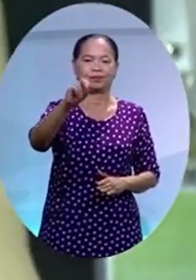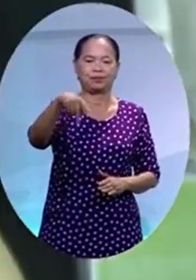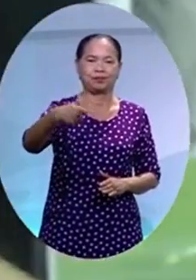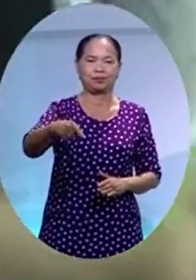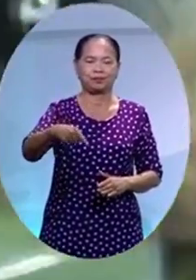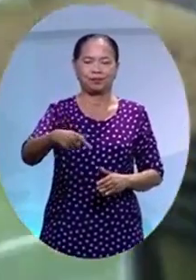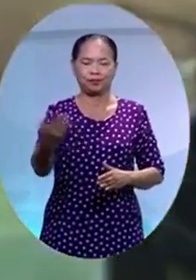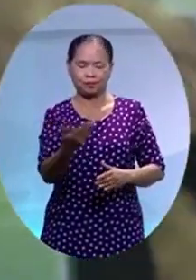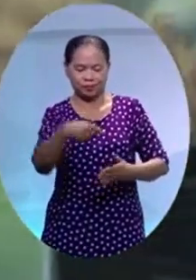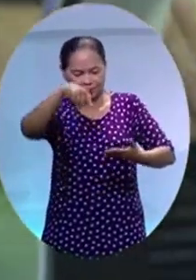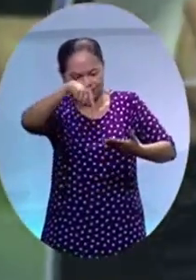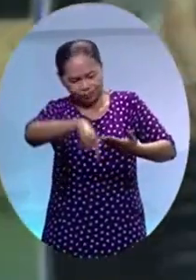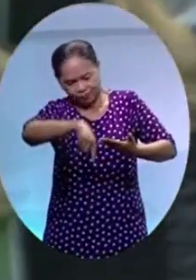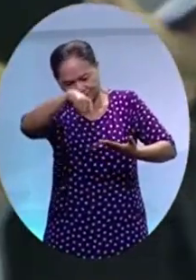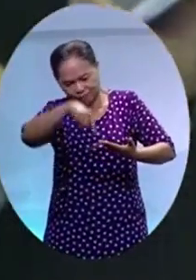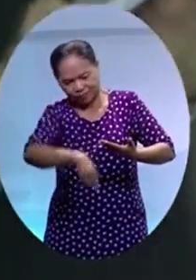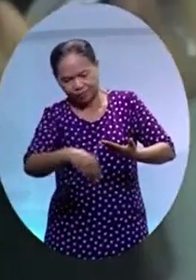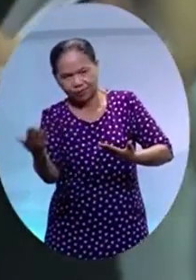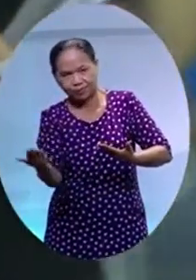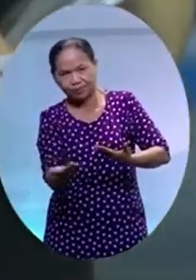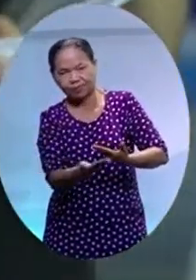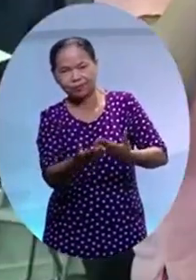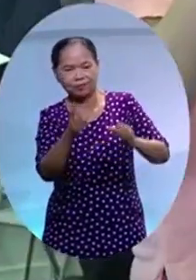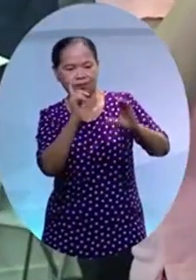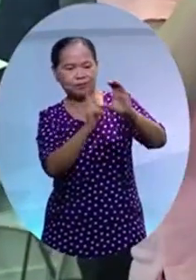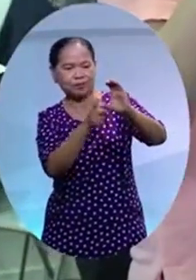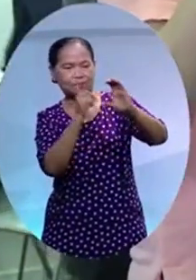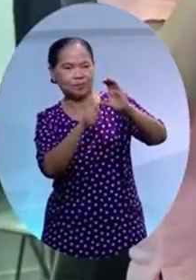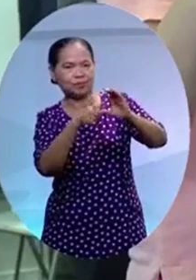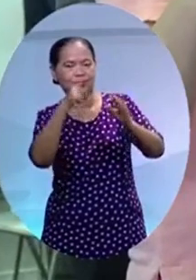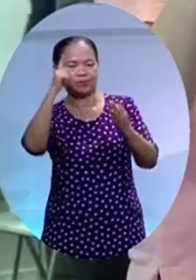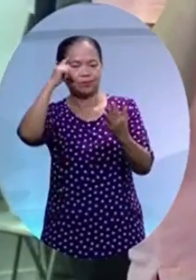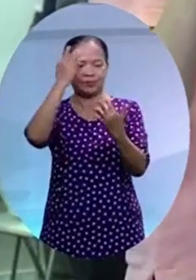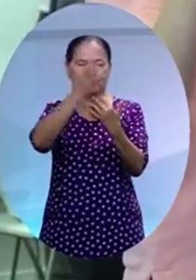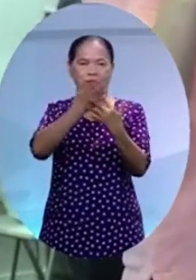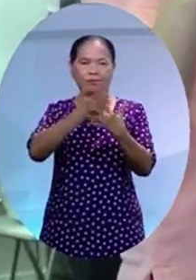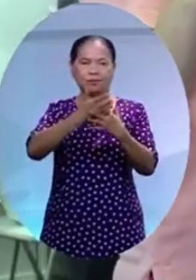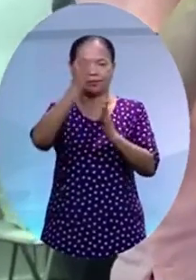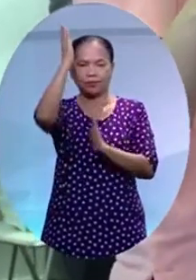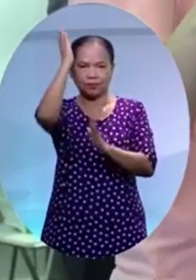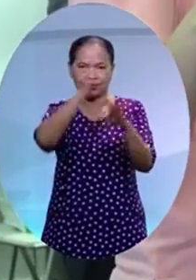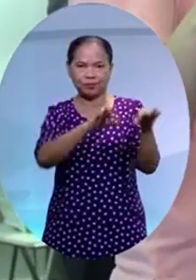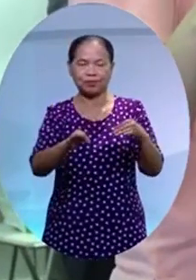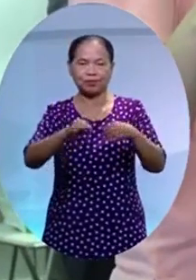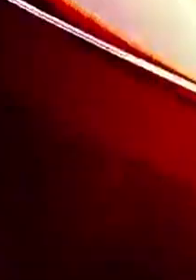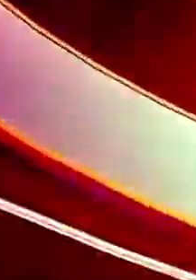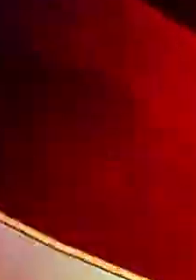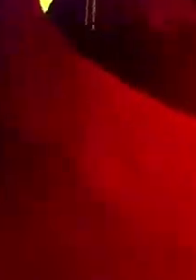nước, thiết bị sàng lọc, dụng cụ phân tích tại Thành phố Hồ Chí Minh, Bình Dương, Hà Tĩnh, Hà Nội.